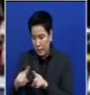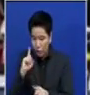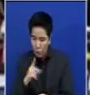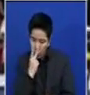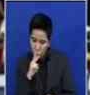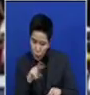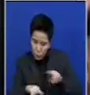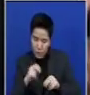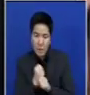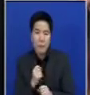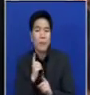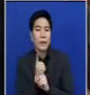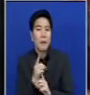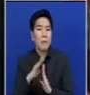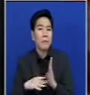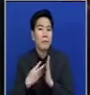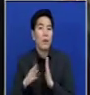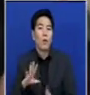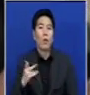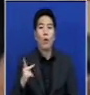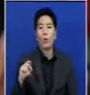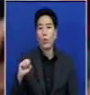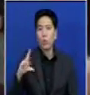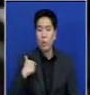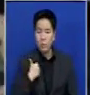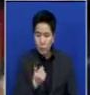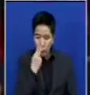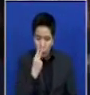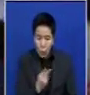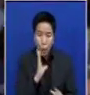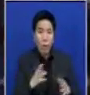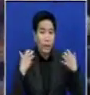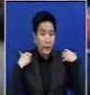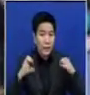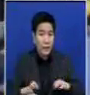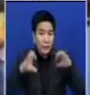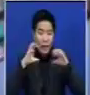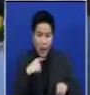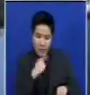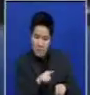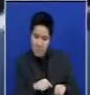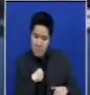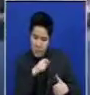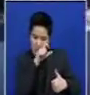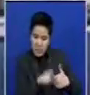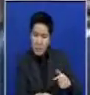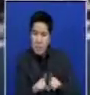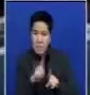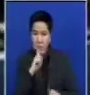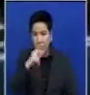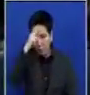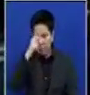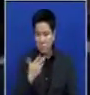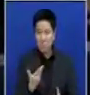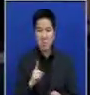ของรัฐบาลนโยบายของคสช.แล้วไปตรวจสอบข้าราชการด้วยครับข้าราชการในสังกัดคนไหนมีพฤติกรรมที่ทำตัวเป็นม